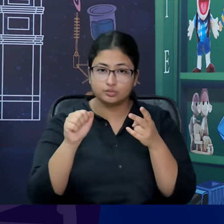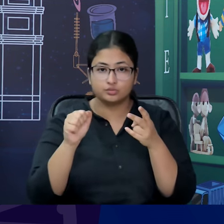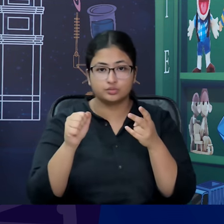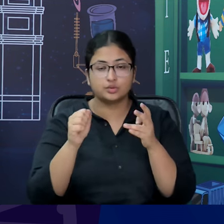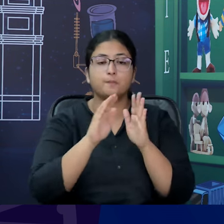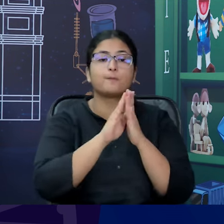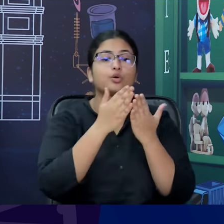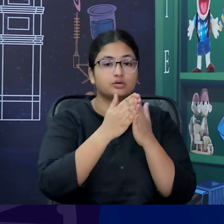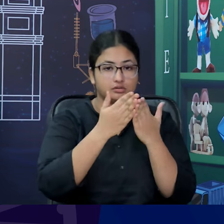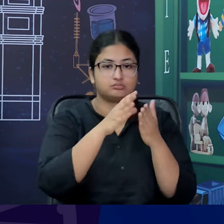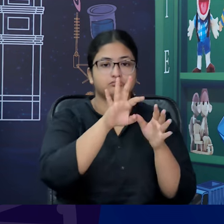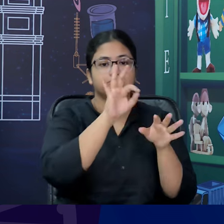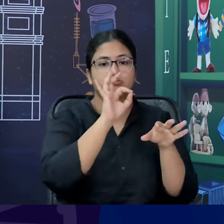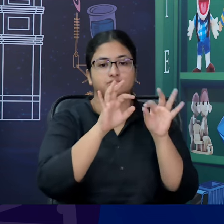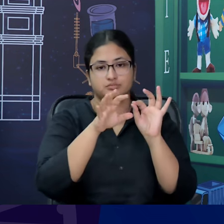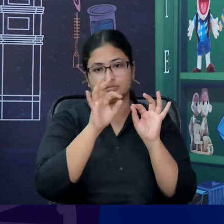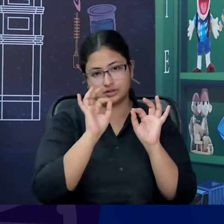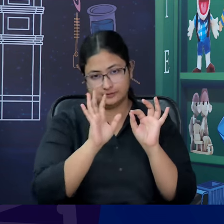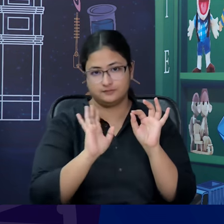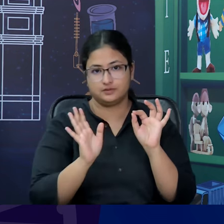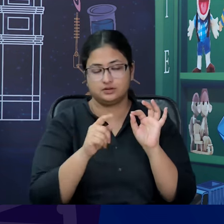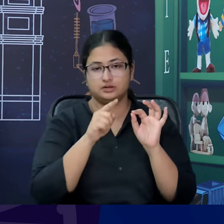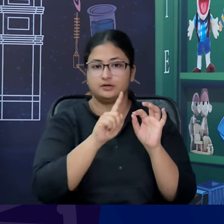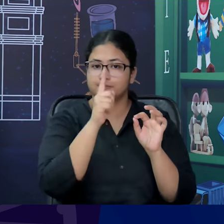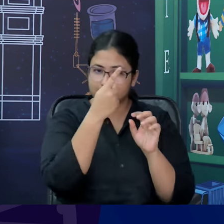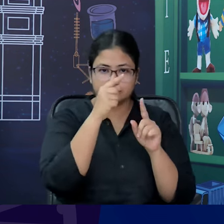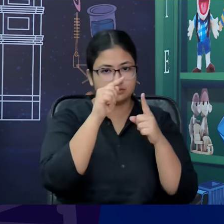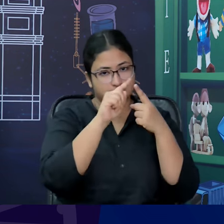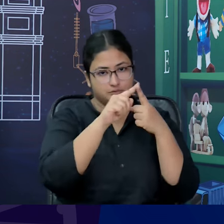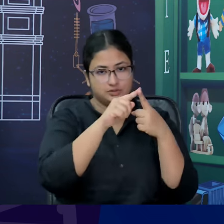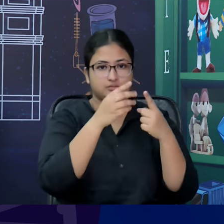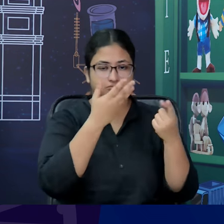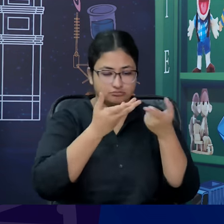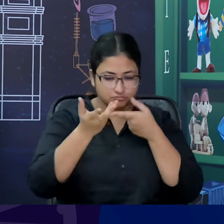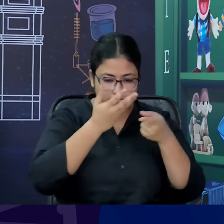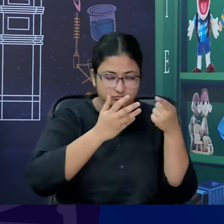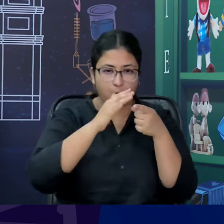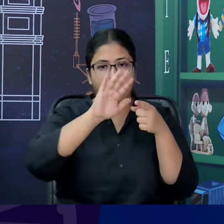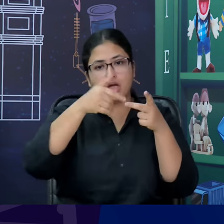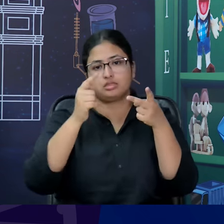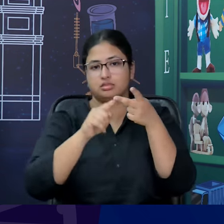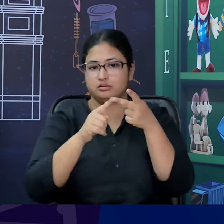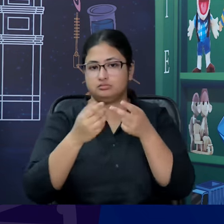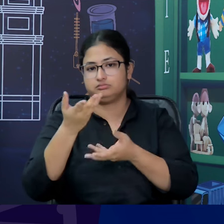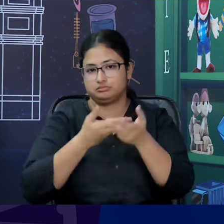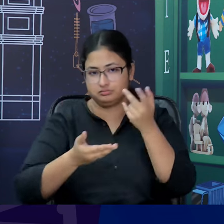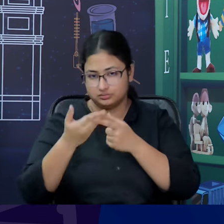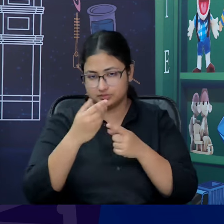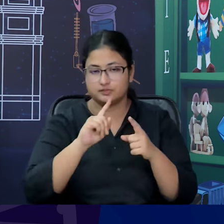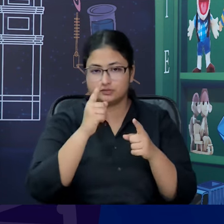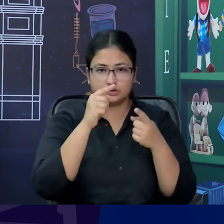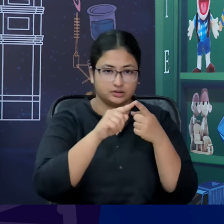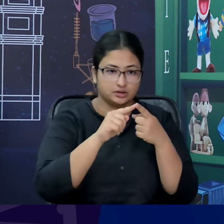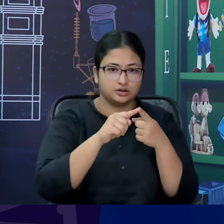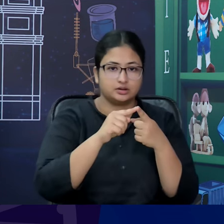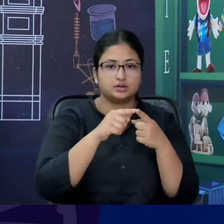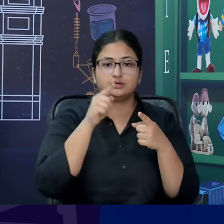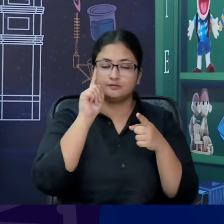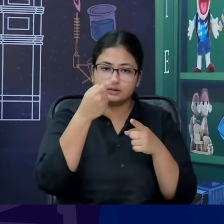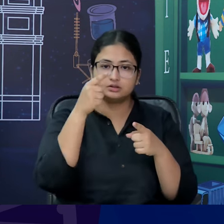इससे ली गई है तो मैं पहले एक कविता पर अगर बात करूं तो इस कविता को मैं पहले पढ़ देता